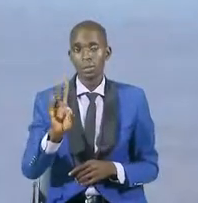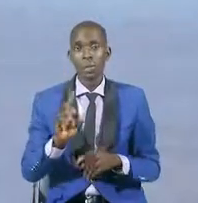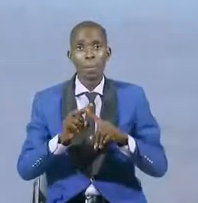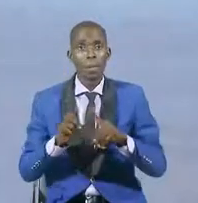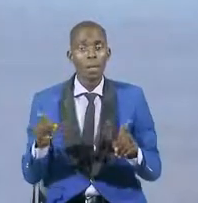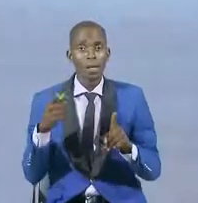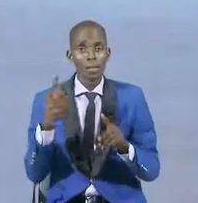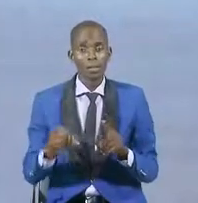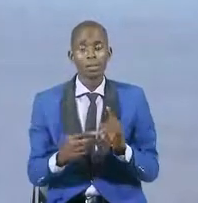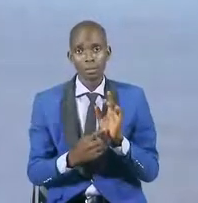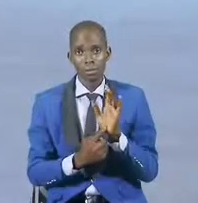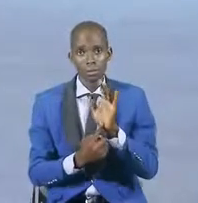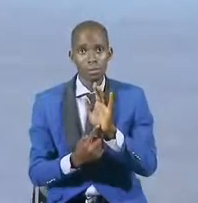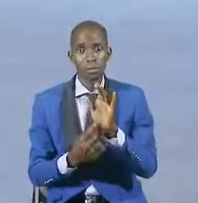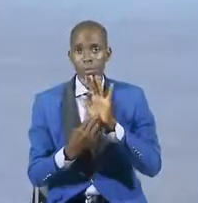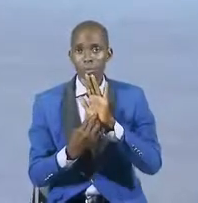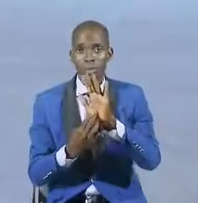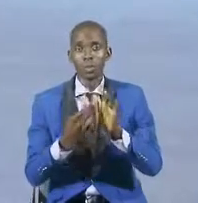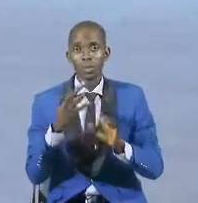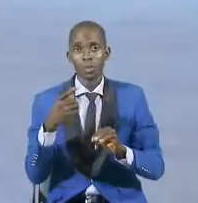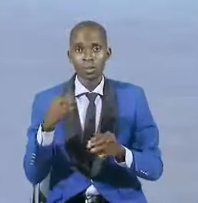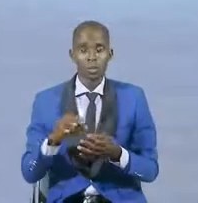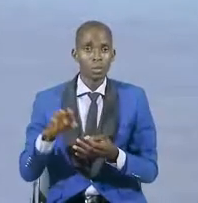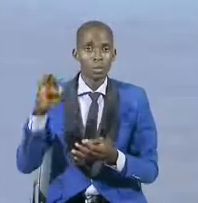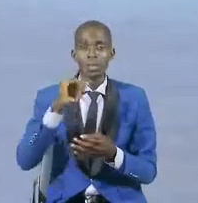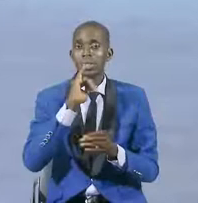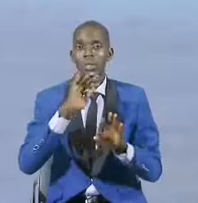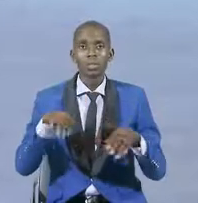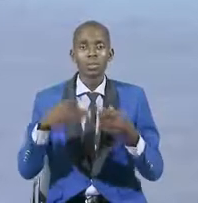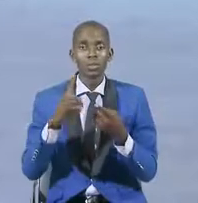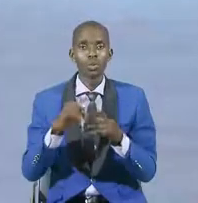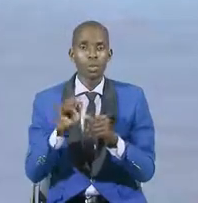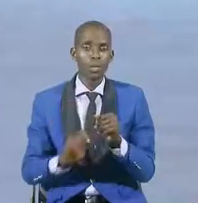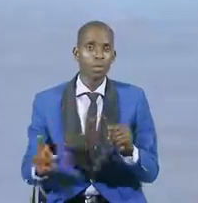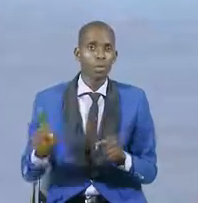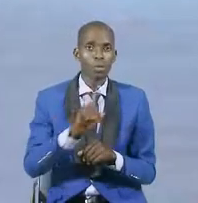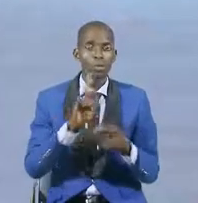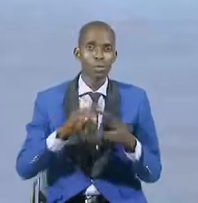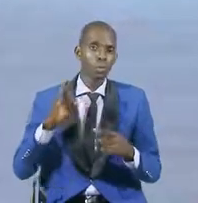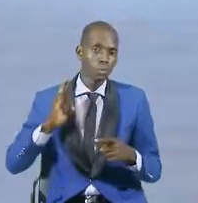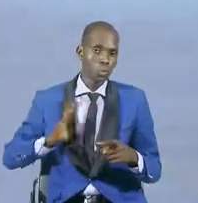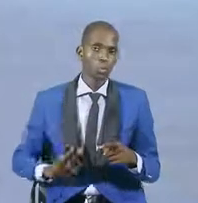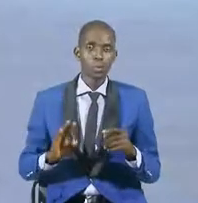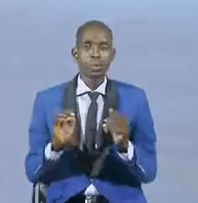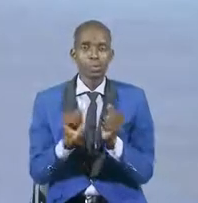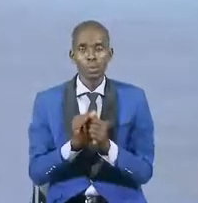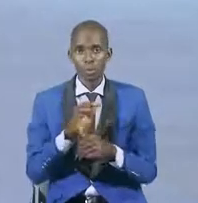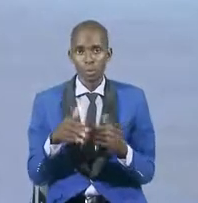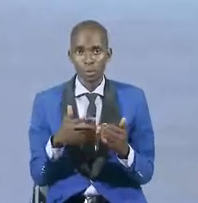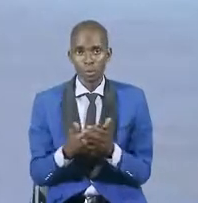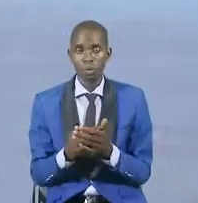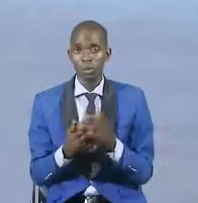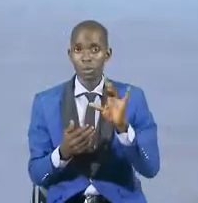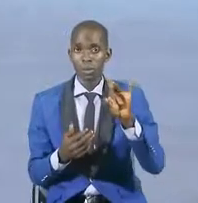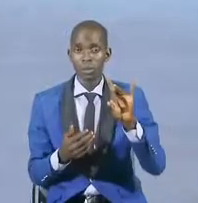la manifestation de l'Esprit est donnée pour l'utilité commune. Verset 8.